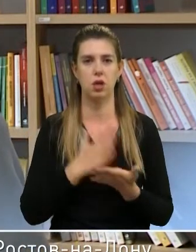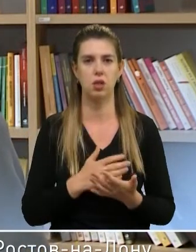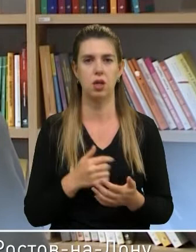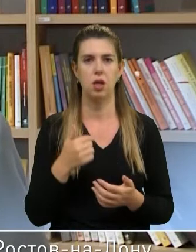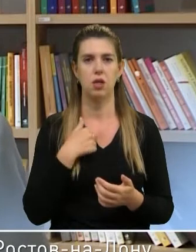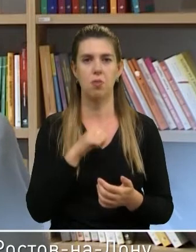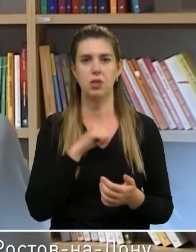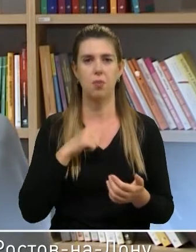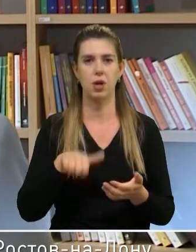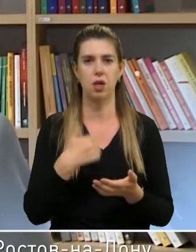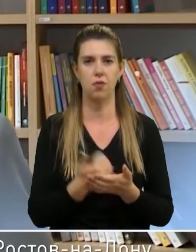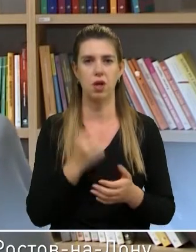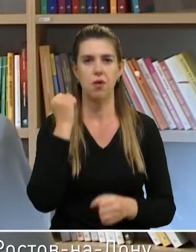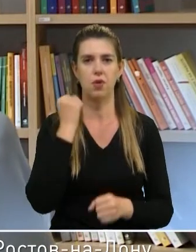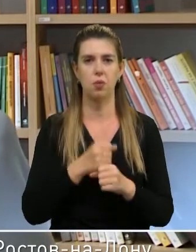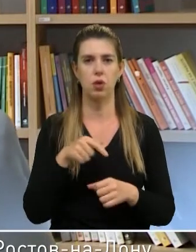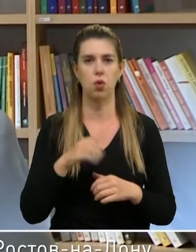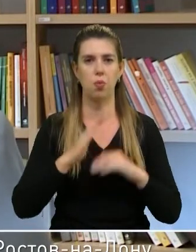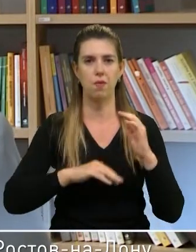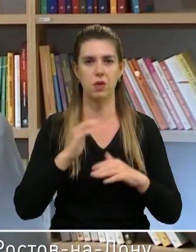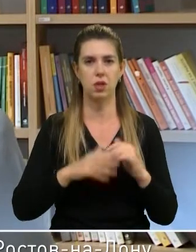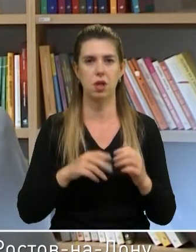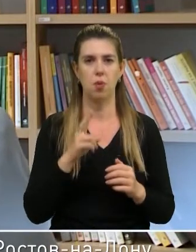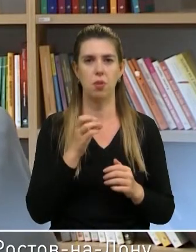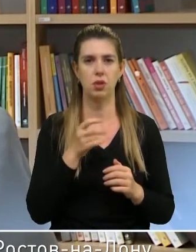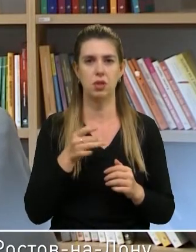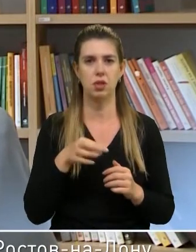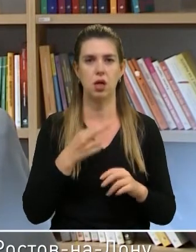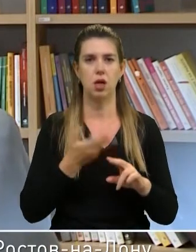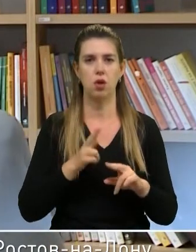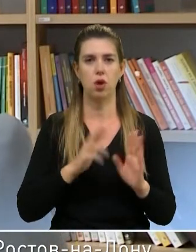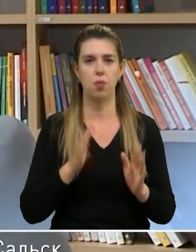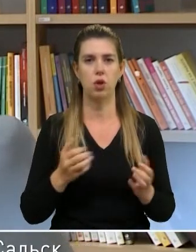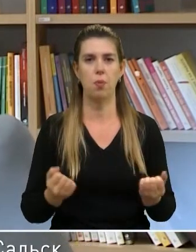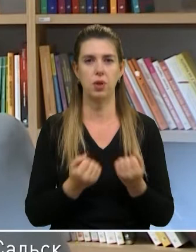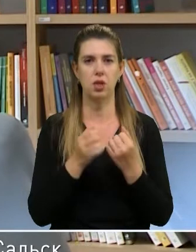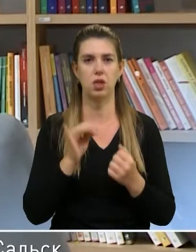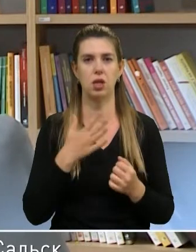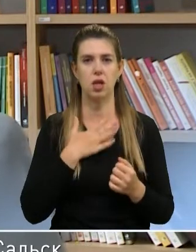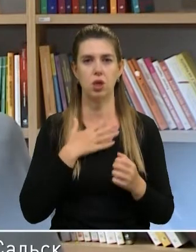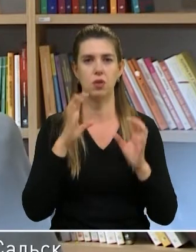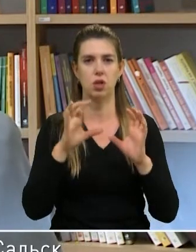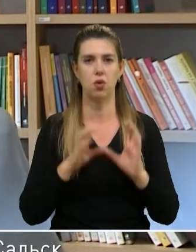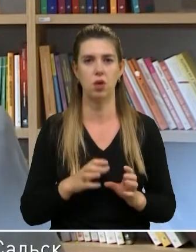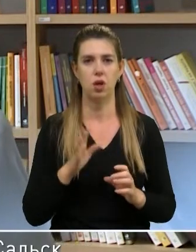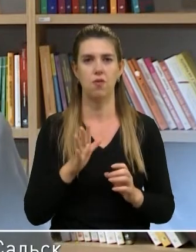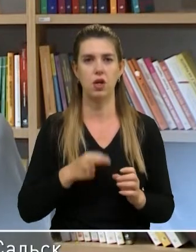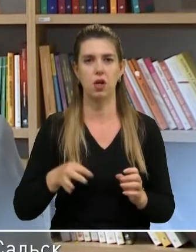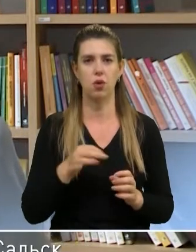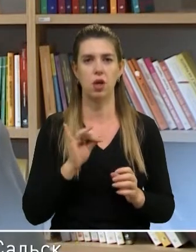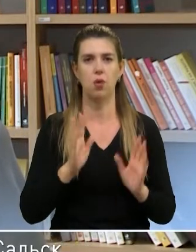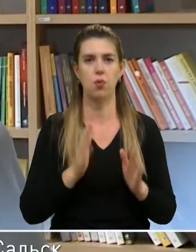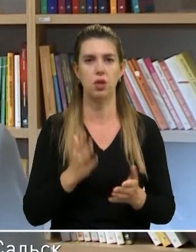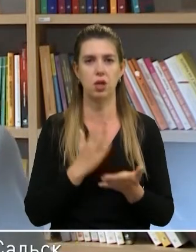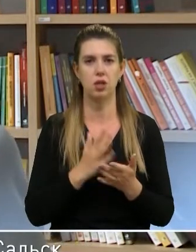Нам самое главное выработать ту профессиональную позицию, которая будет поддержана и нашими законодателями в регионе, и будет